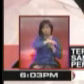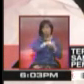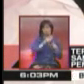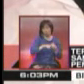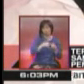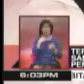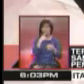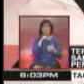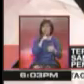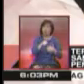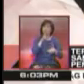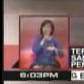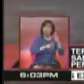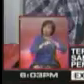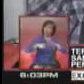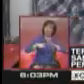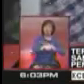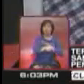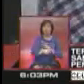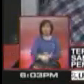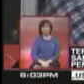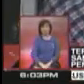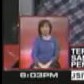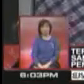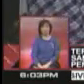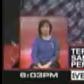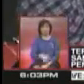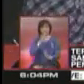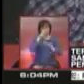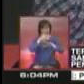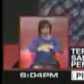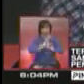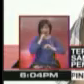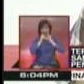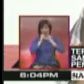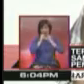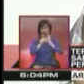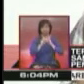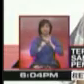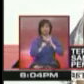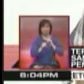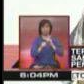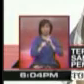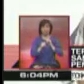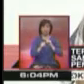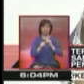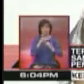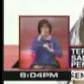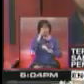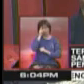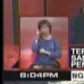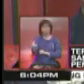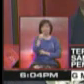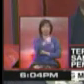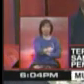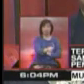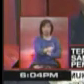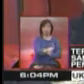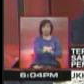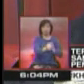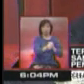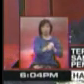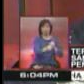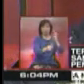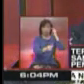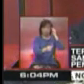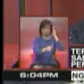po sa anak nyo, hindi po ako gumawa nun. Pagkatapos ng interview, personal na itinan over ng inyong lingkod si Tyrone kay Chief PNP